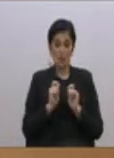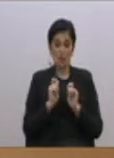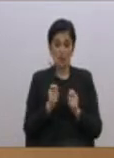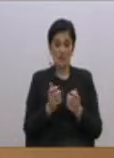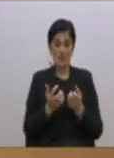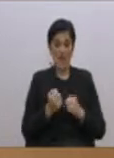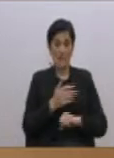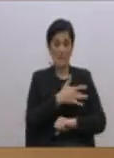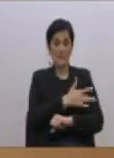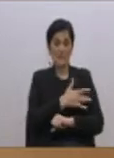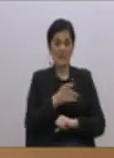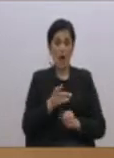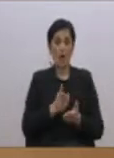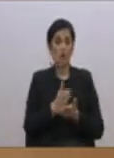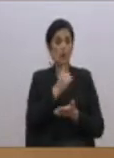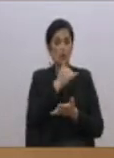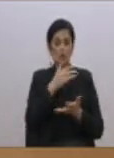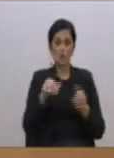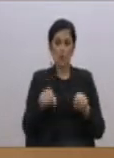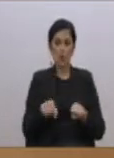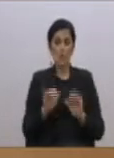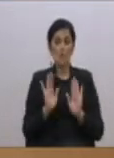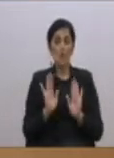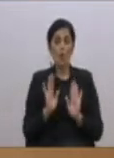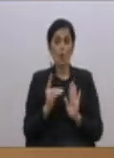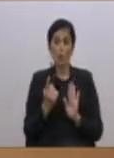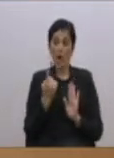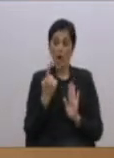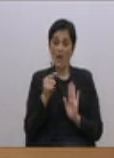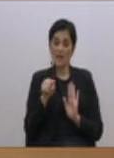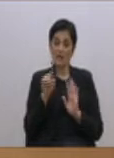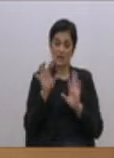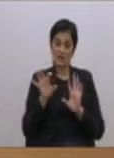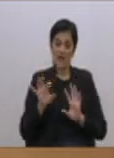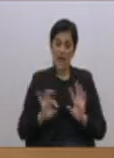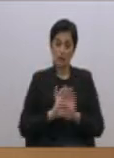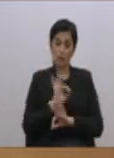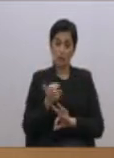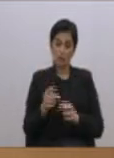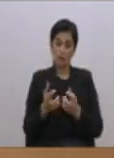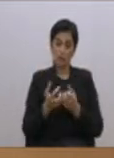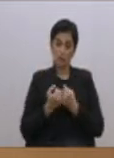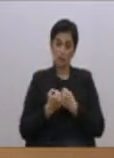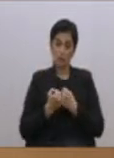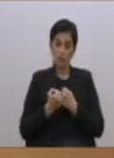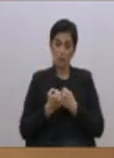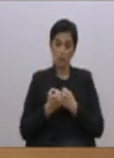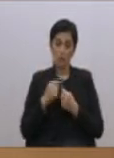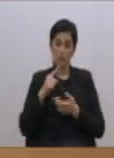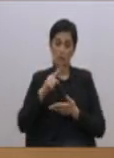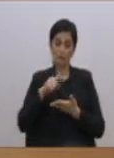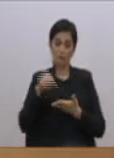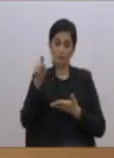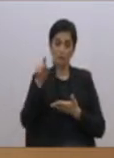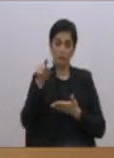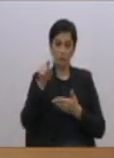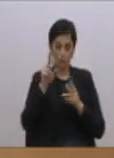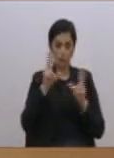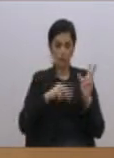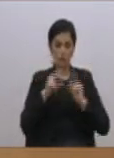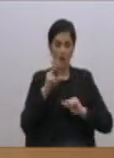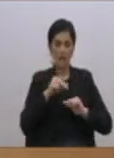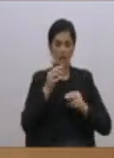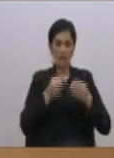ემსახურება, შეუძლებელია მხოლოდ აი ერთი ამ კანონპროექტის მიღებით და მოპტიჩქვით ჩაითვალოს, რომ